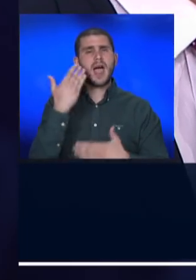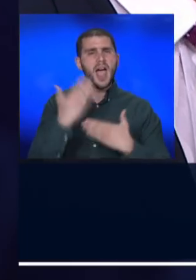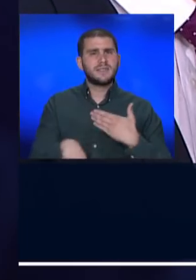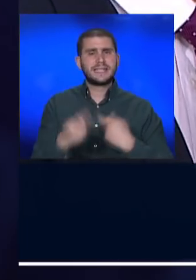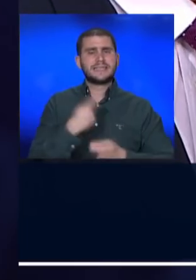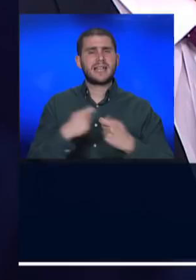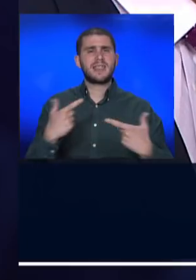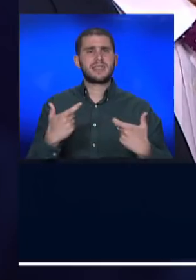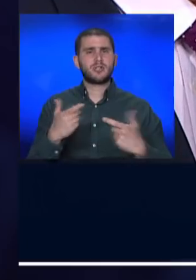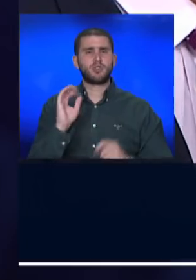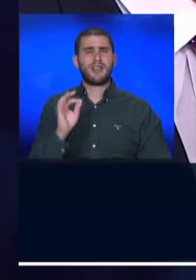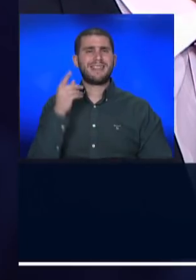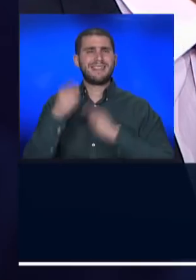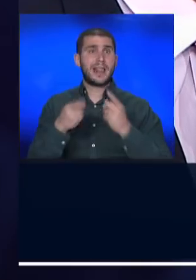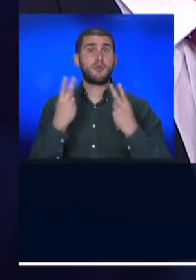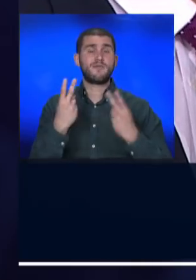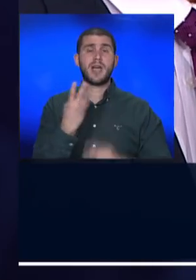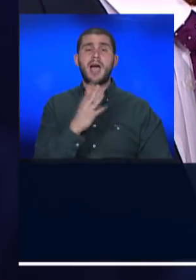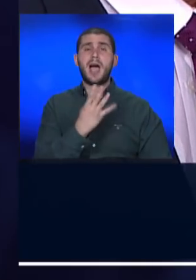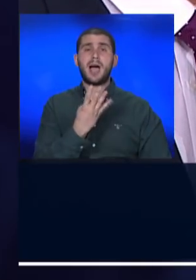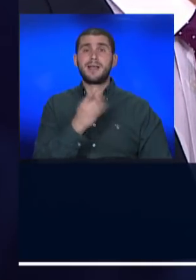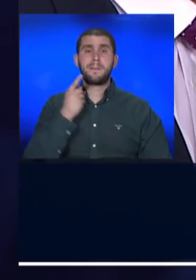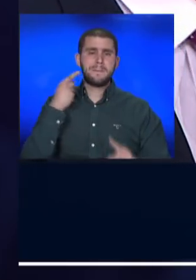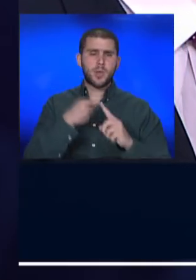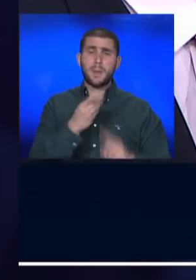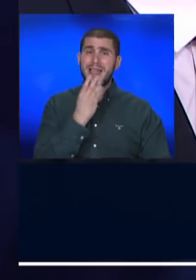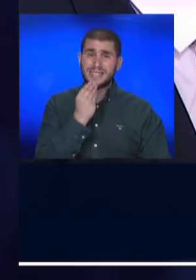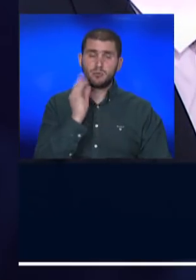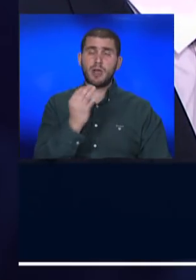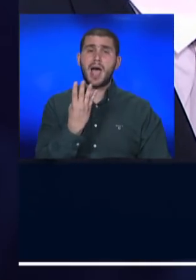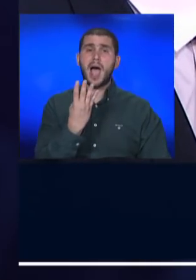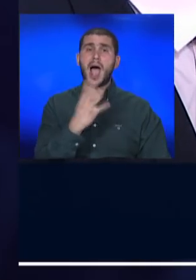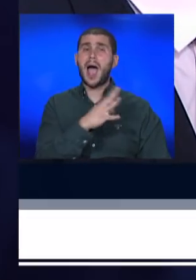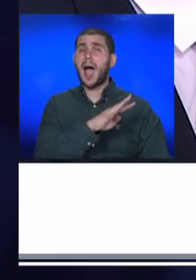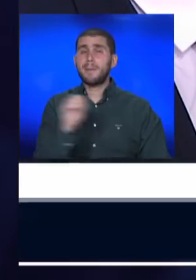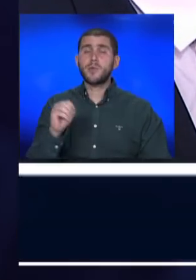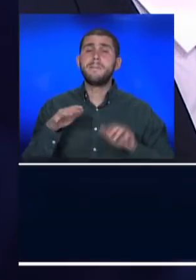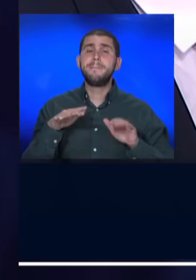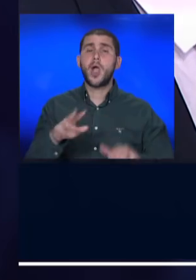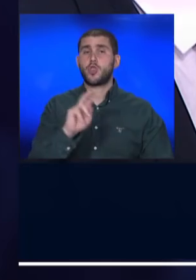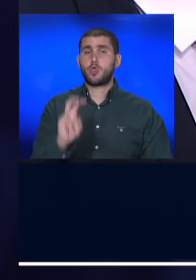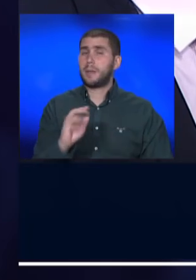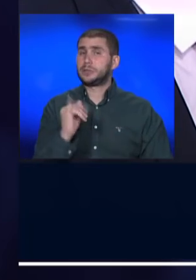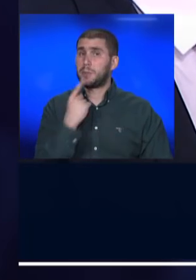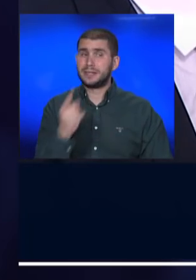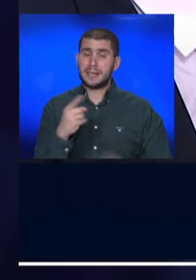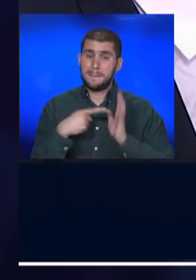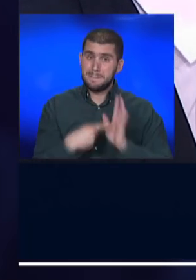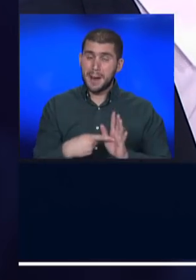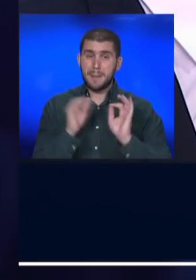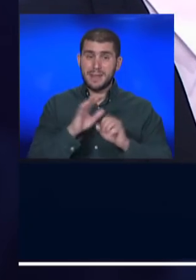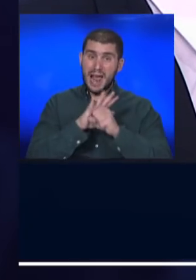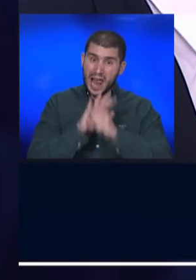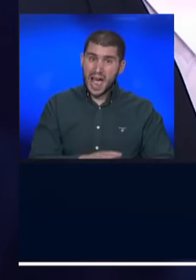טילים בשווי טילים מדויקים לעבר ישראל של כ-400 מיליון דולרים. כלומר, זה מראה לנו עד כמה הלחץ על ביידן